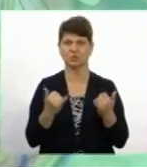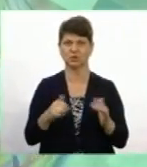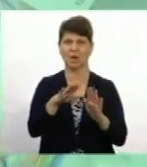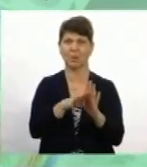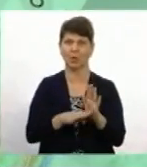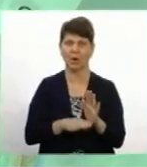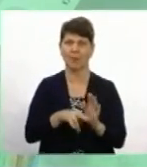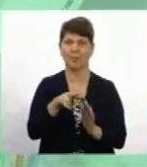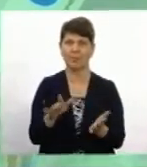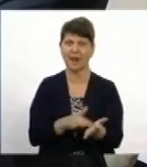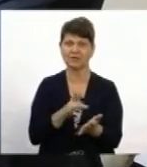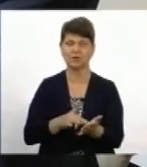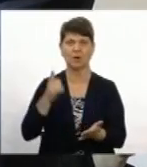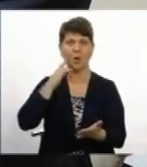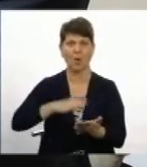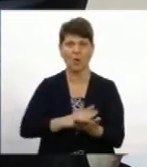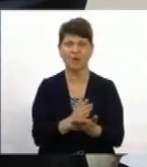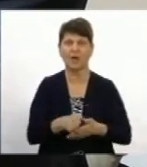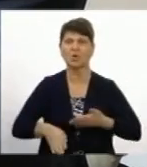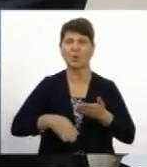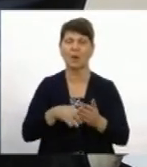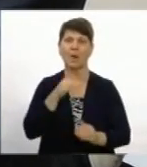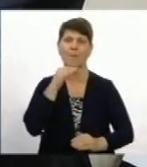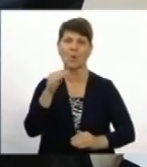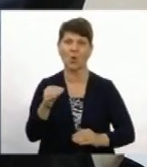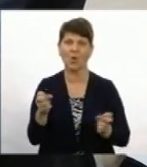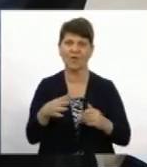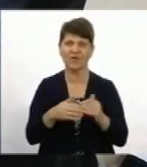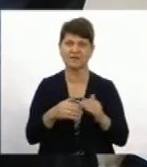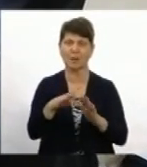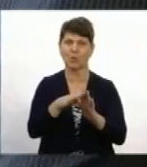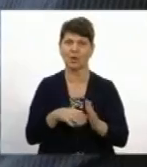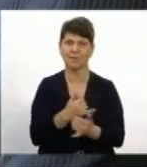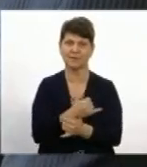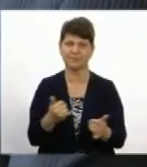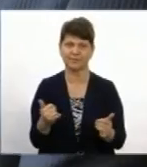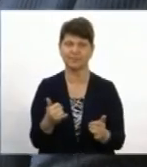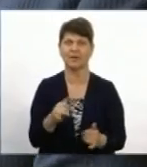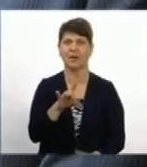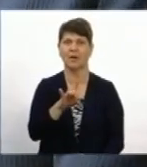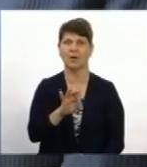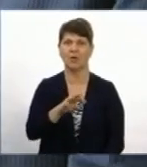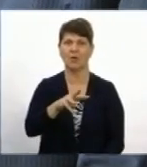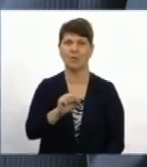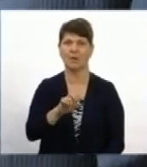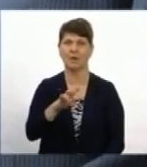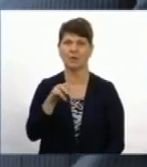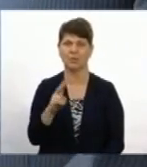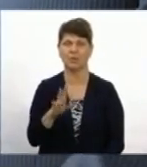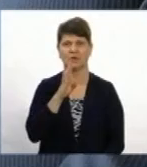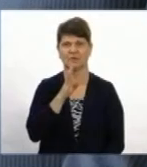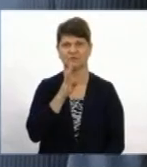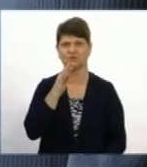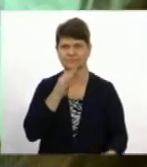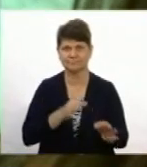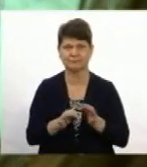та планшету. Коригувати допомагав професор з кафедри програмного забезпечення Олександр Романюк, який наштовхнув дівчину